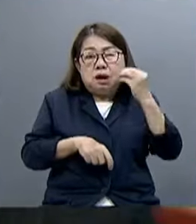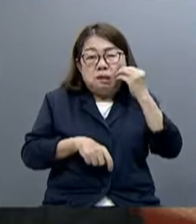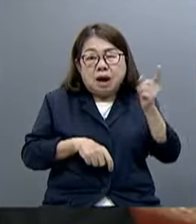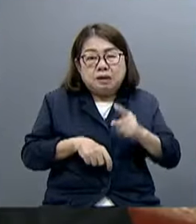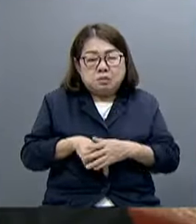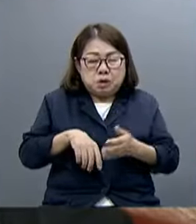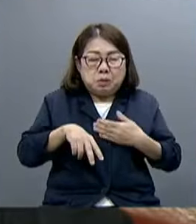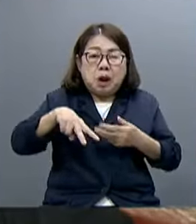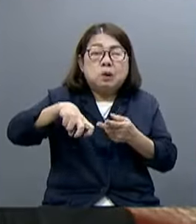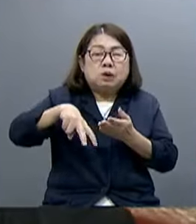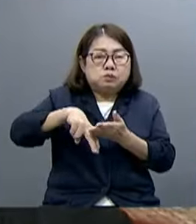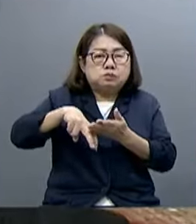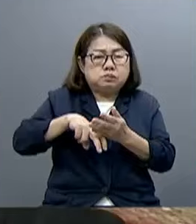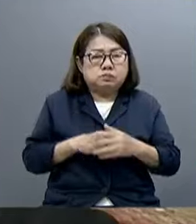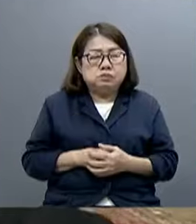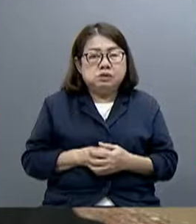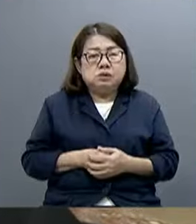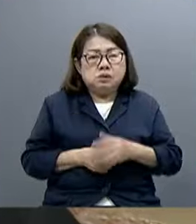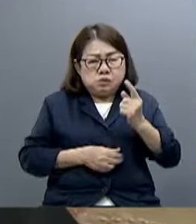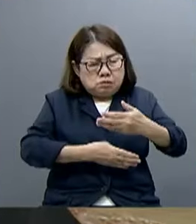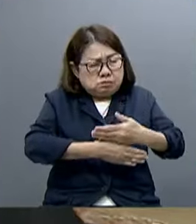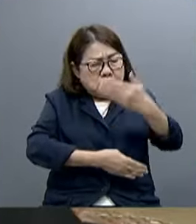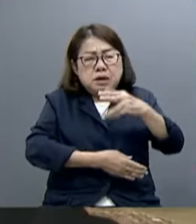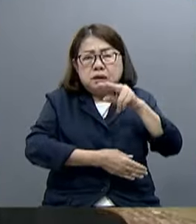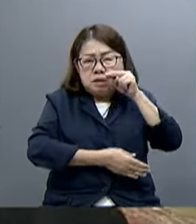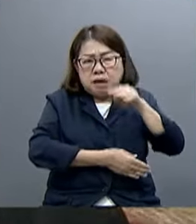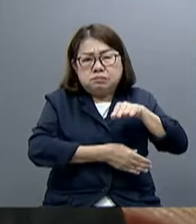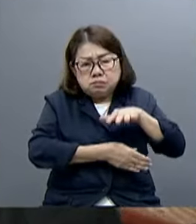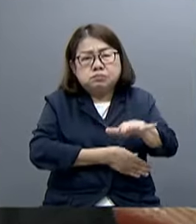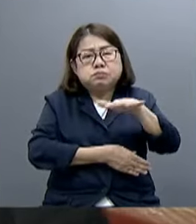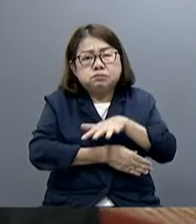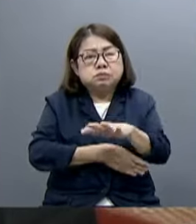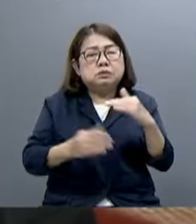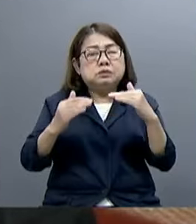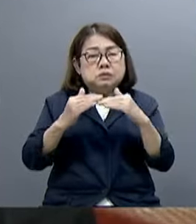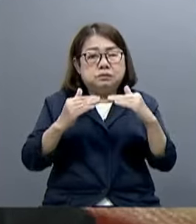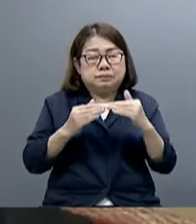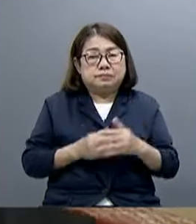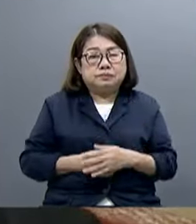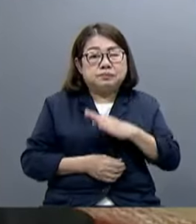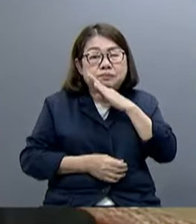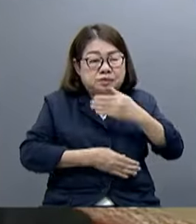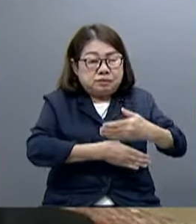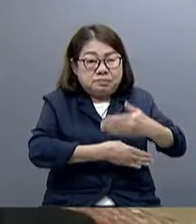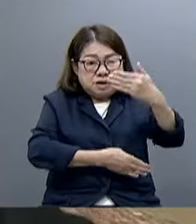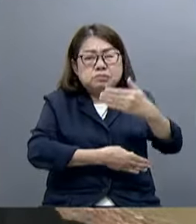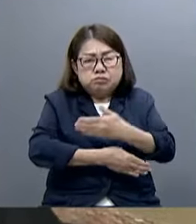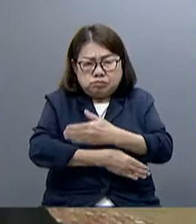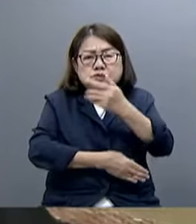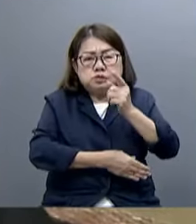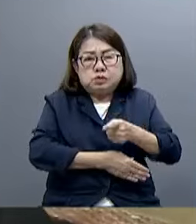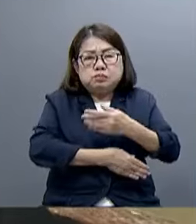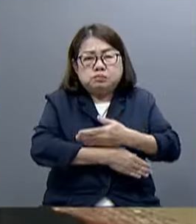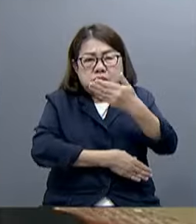ค่ะก็อยากให้มีการเปิดระบายน้ำให้ทั่วถึงกันน่ะใช่ไหมคะคืออย่างขอเปิดประตูระบายน้ำบ้างอะไรอย่างเงี้ยค่ะให้มัน